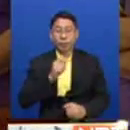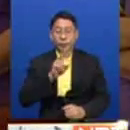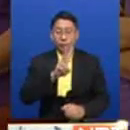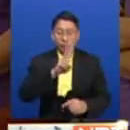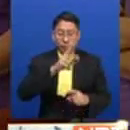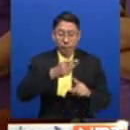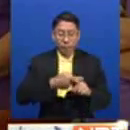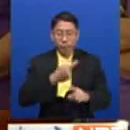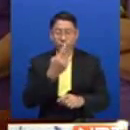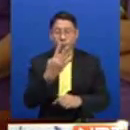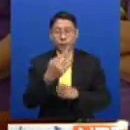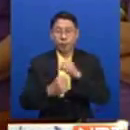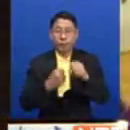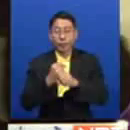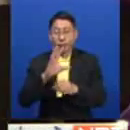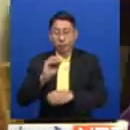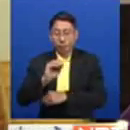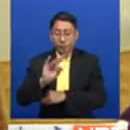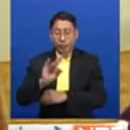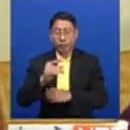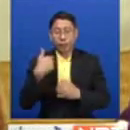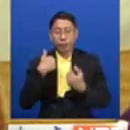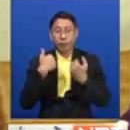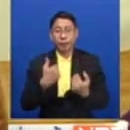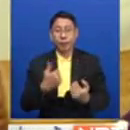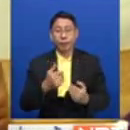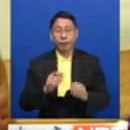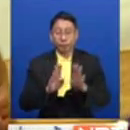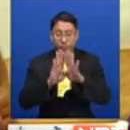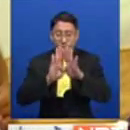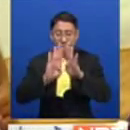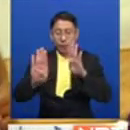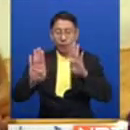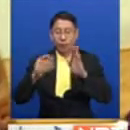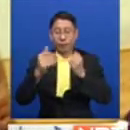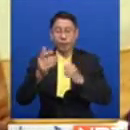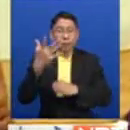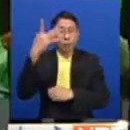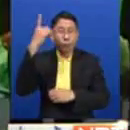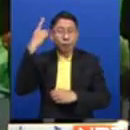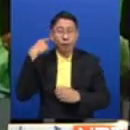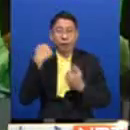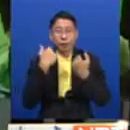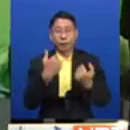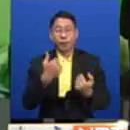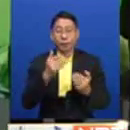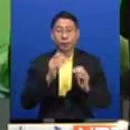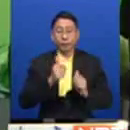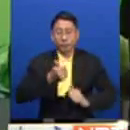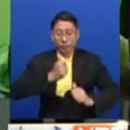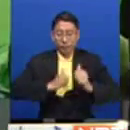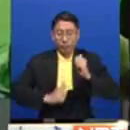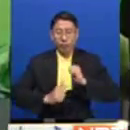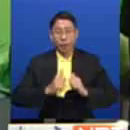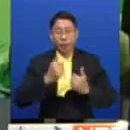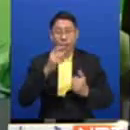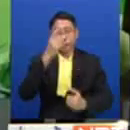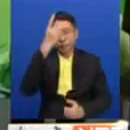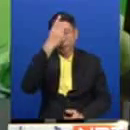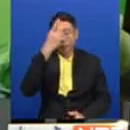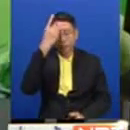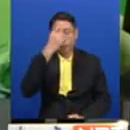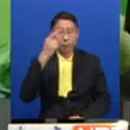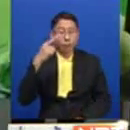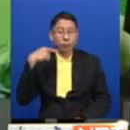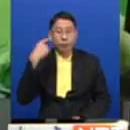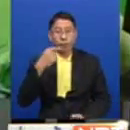น2558ซึ่งพิธีการเปิดนั้นมีไปเมื่อวานนี้ค่ะมีนักแสดงสาวแพทณปภาตันตระ